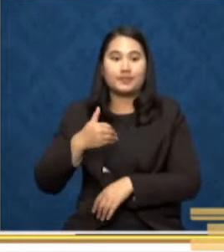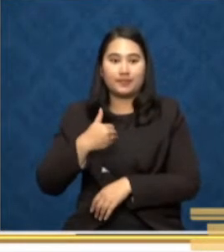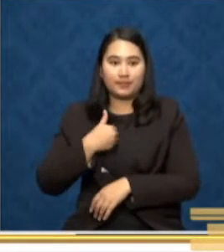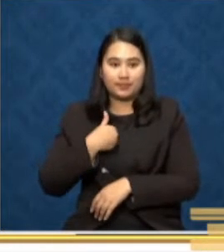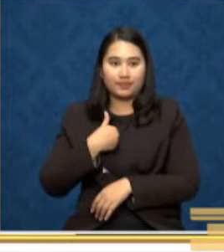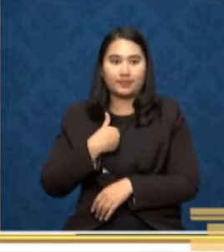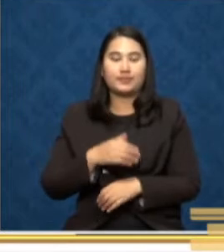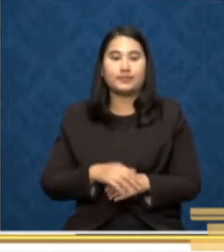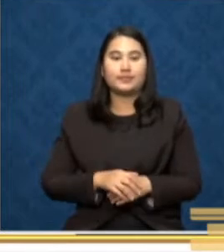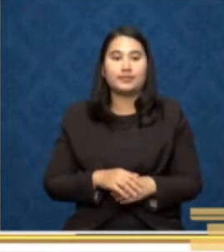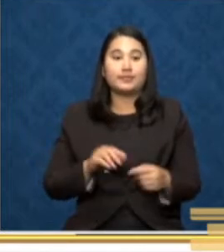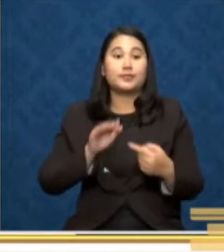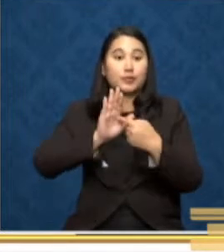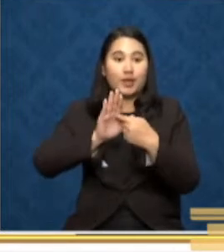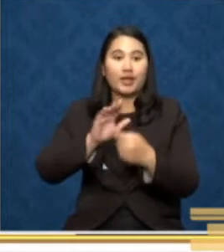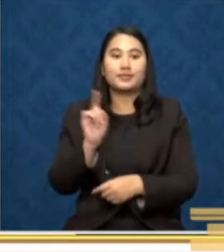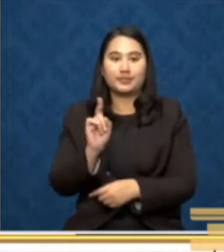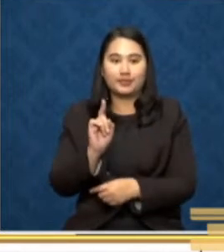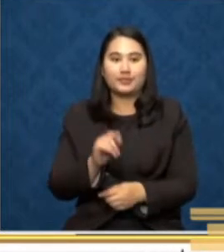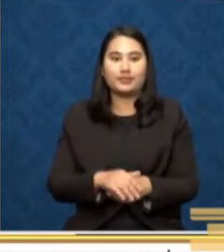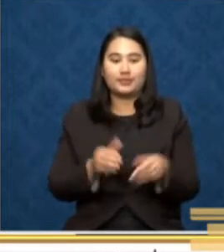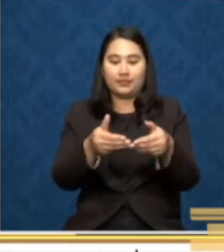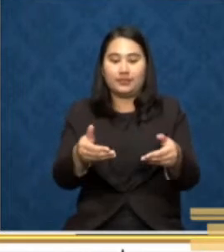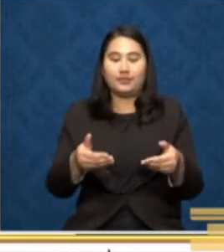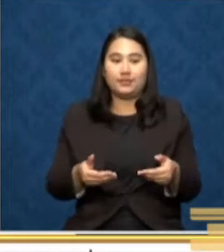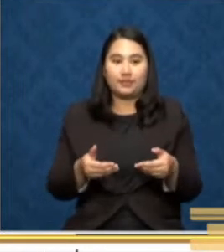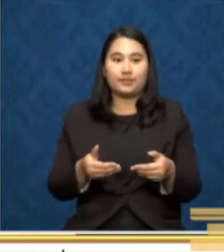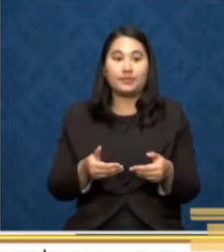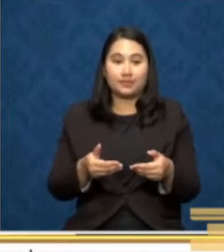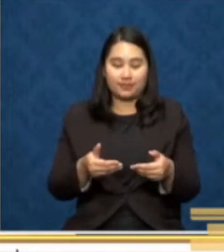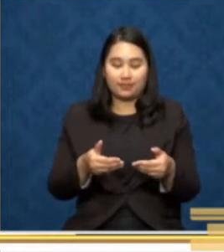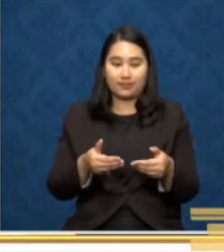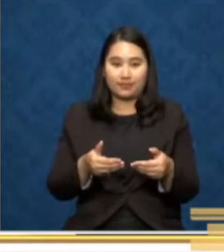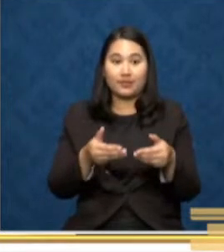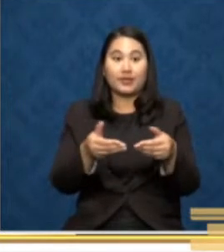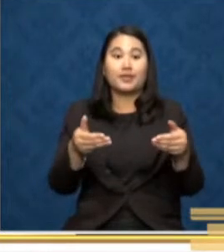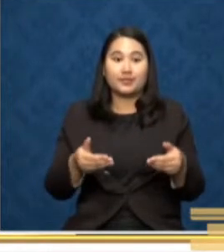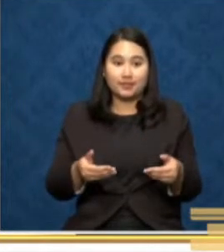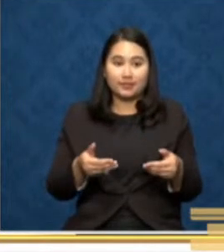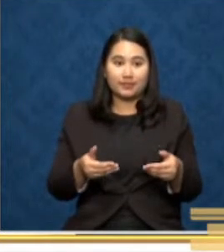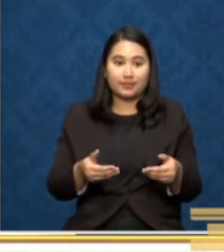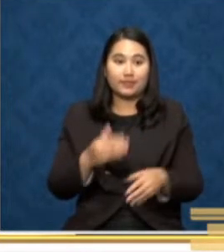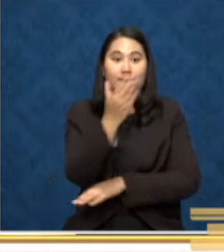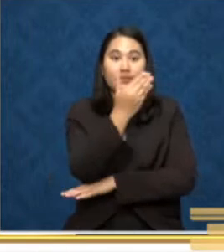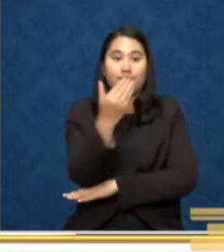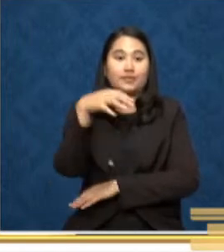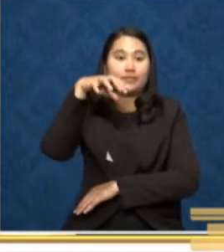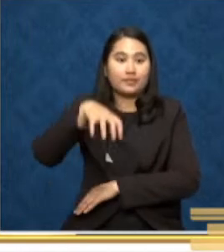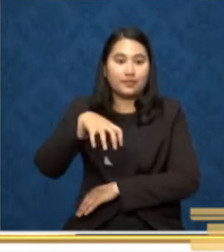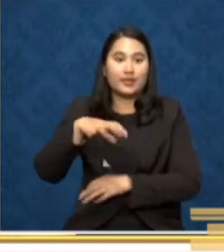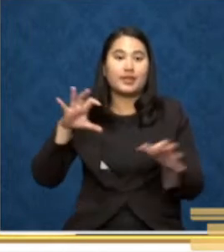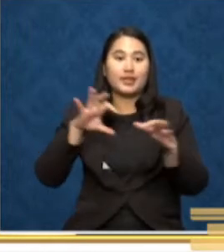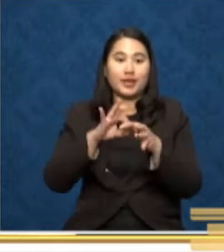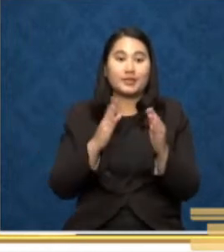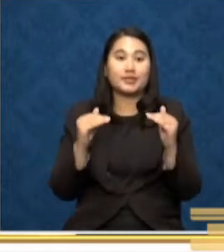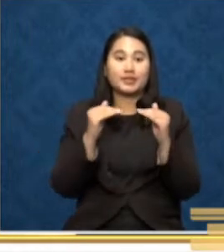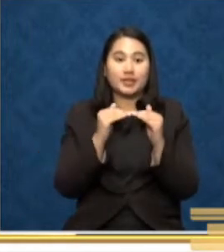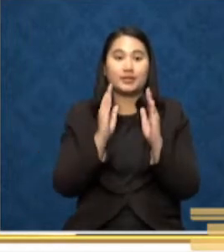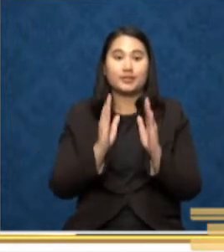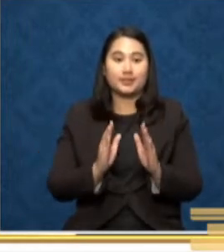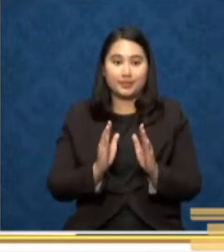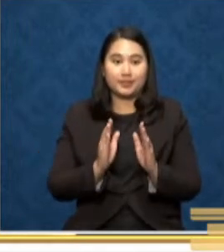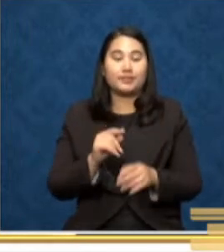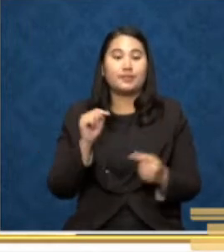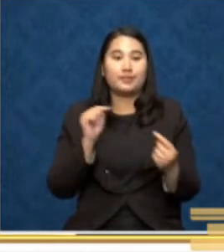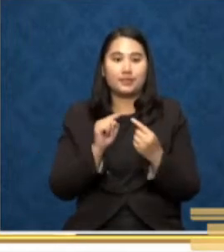ร้ายแรงอย่างเช่นรายงานจากAmnesty นะคะหรือว่าองค์กรนานาชาติที่ทำเรื่องสิทธิมนุษยชนนะลักษณะเป็นระบ